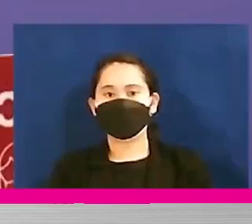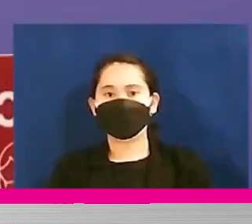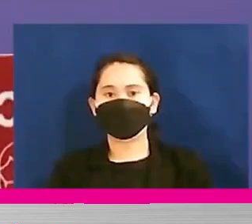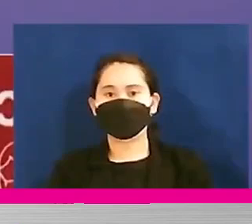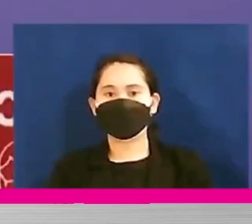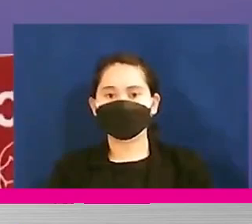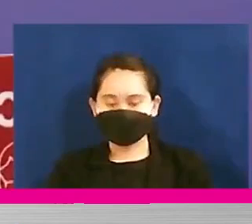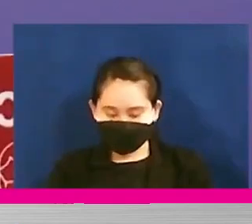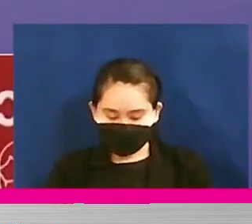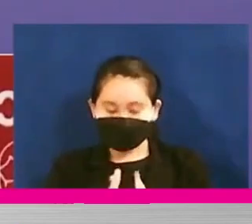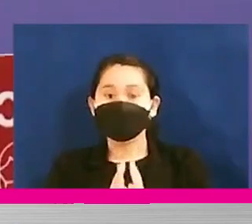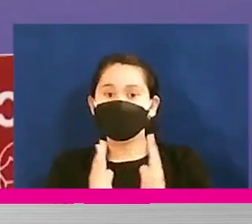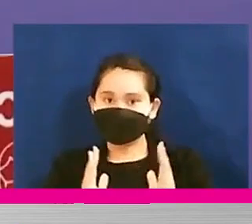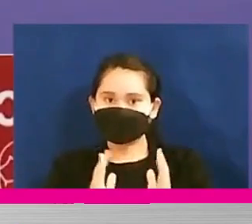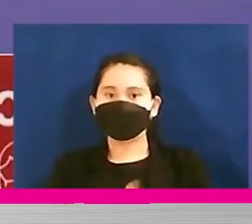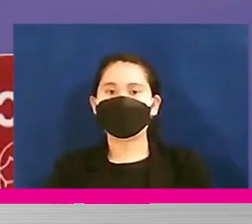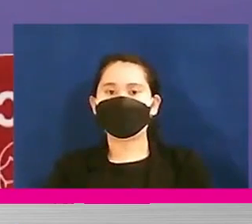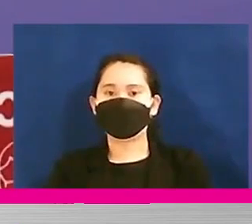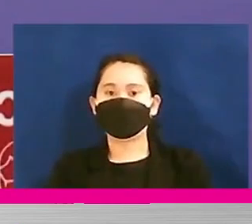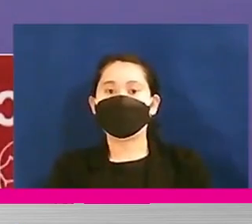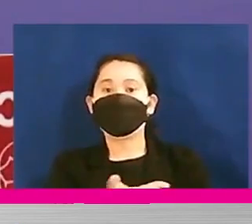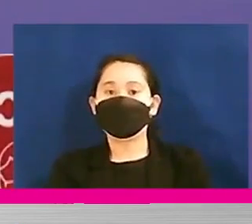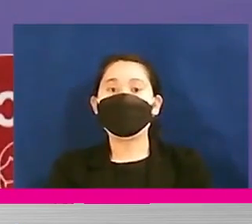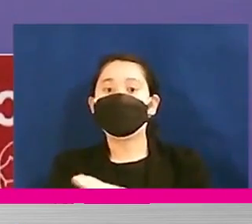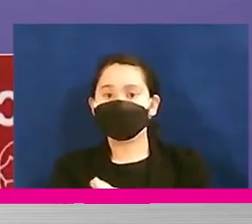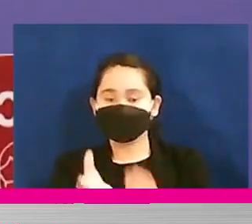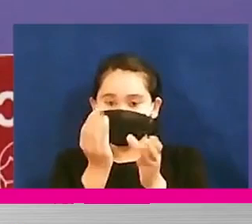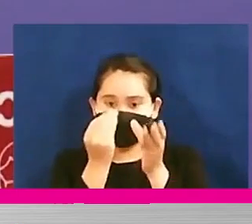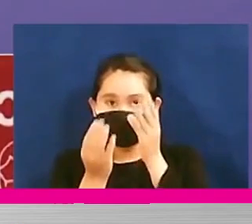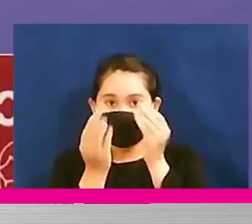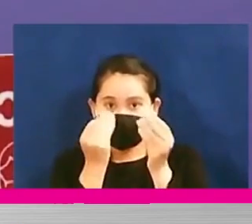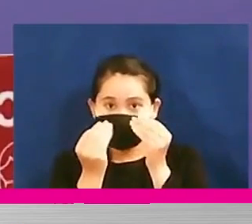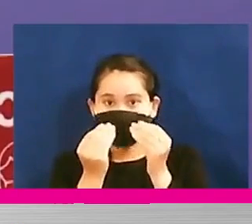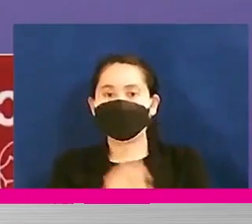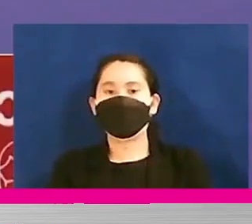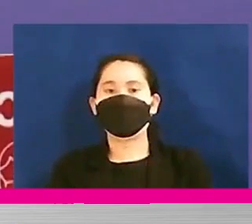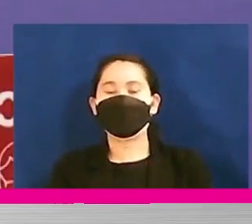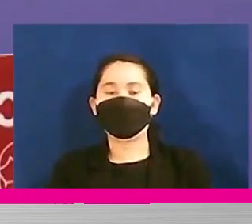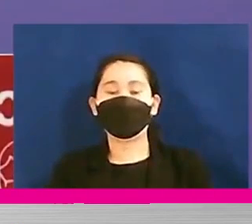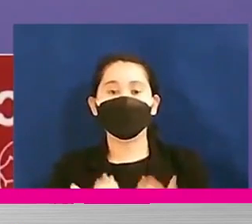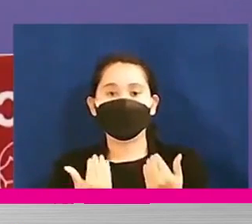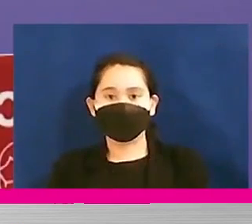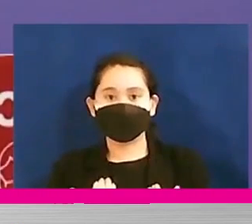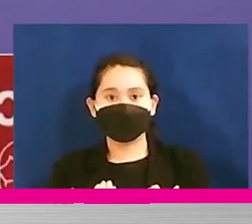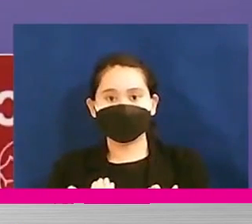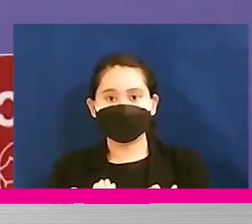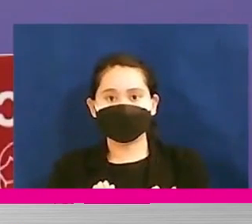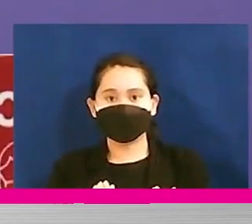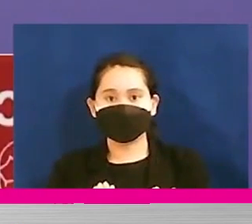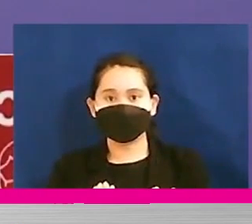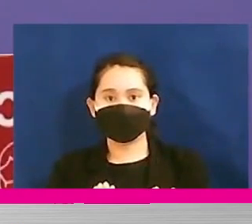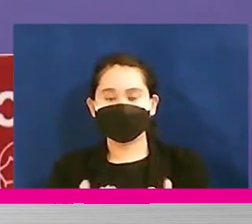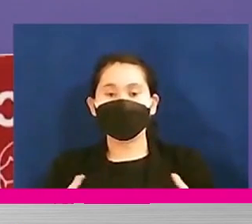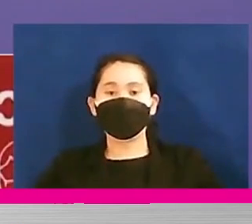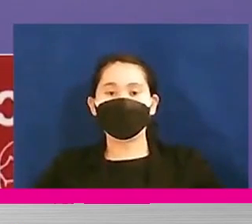ในแพทย์ธงชัยเลิศวิไลรัตนพงศ์หัวหน้าผู้ตรวจราชการกระทรวงสาธารณสุขกล่าวว่าขณะนี้มีส่งยอดผู้ติดเชื้อ